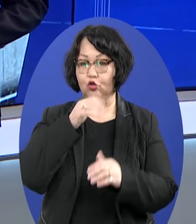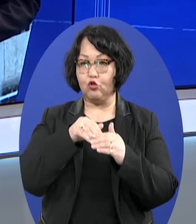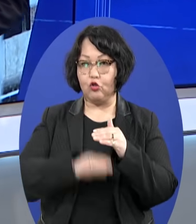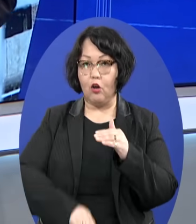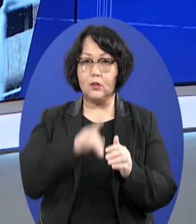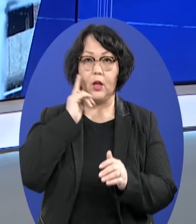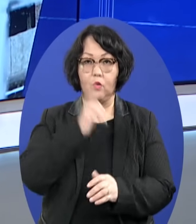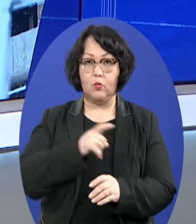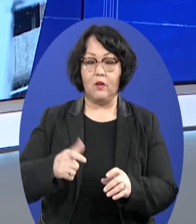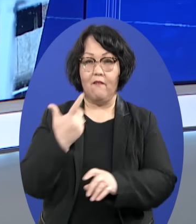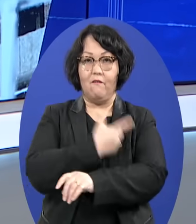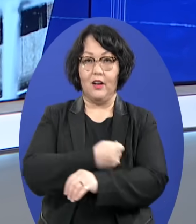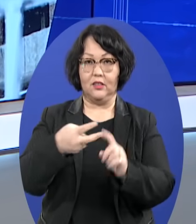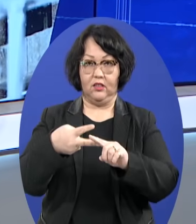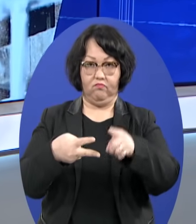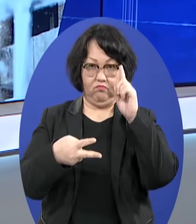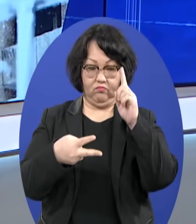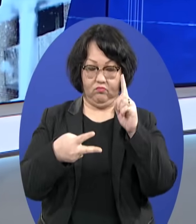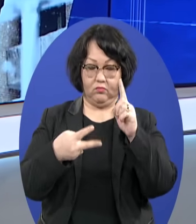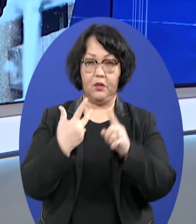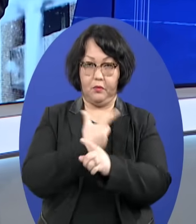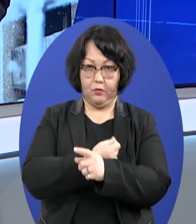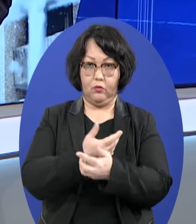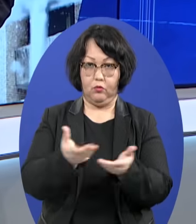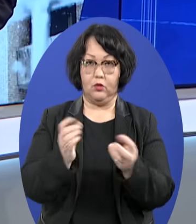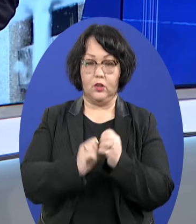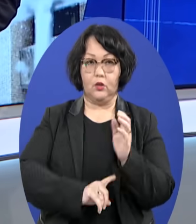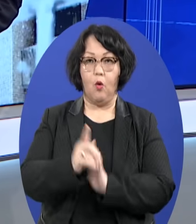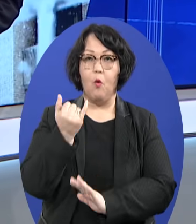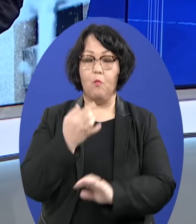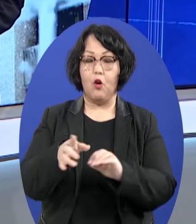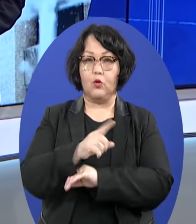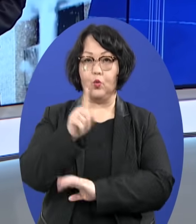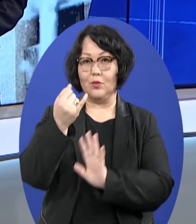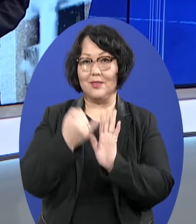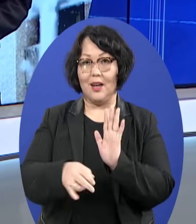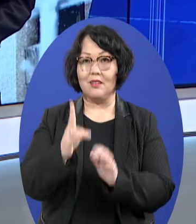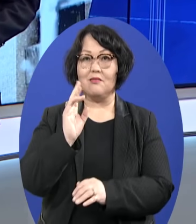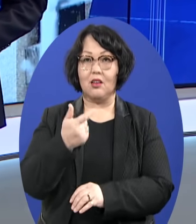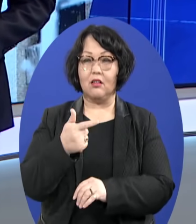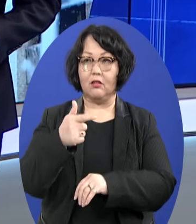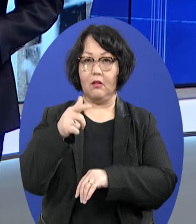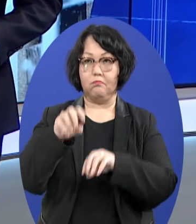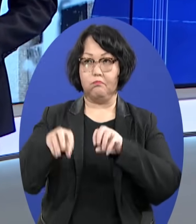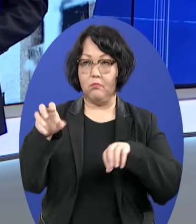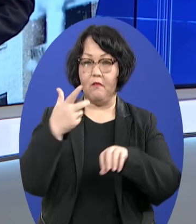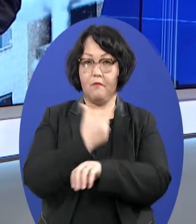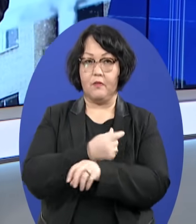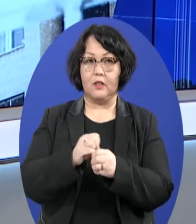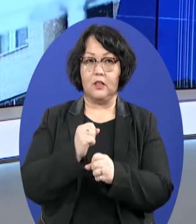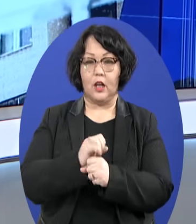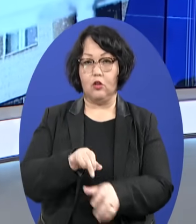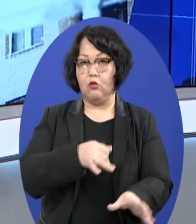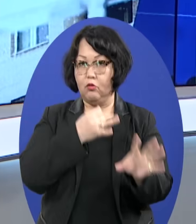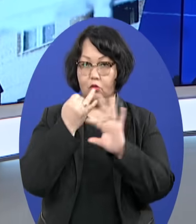залуусыг вакцины 1-р тунд хамруулж эхэллээ. Нийслэлийн хэмжээнд дархлаажуултын 160 цаг ажиллаж байна. Ирэх 7 хоногт хүчил